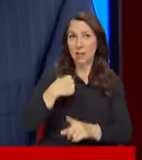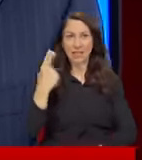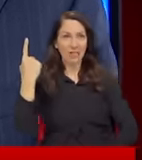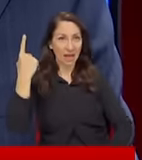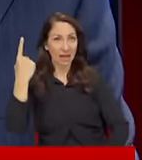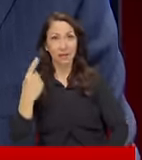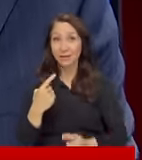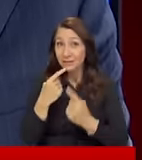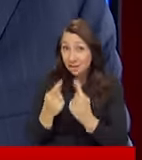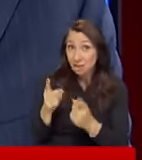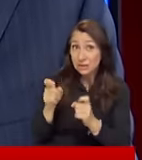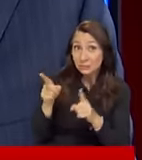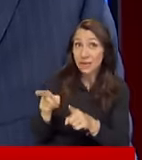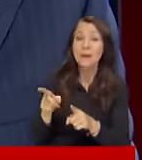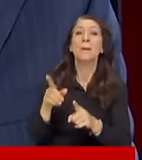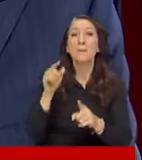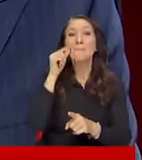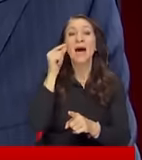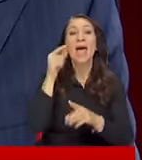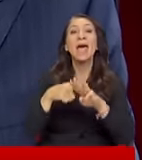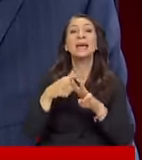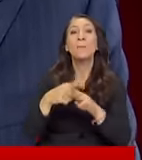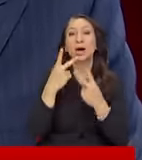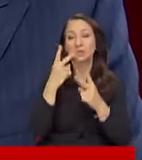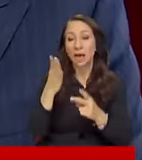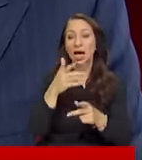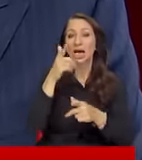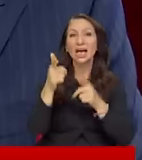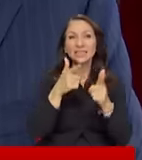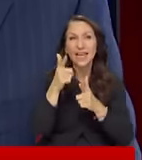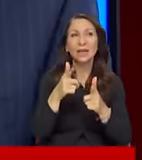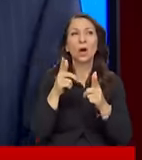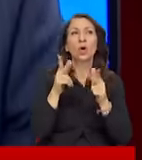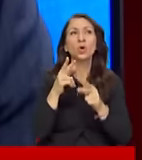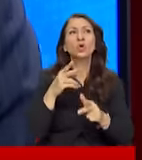çıkışınızı mı? Sonra Bay Ekrem açıklaması mı? İşte kaset, kumpas,